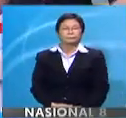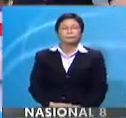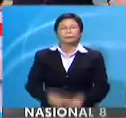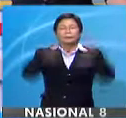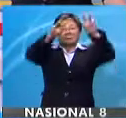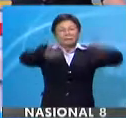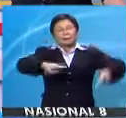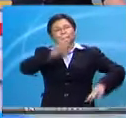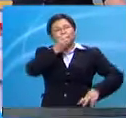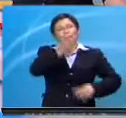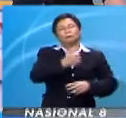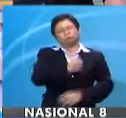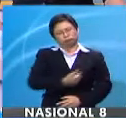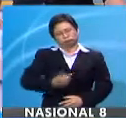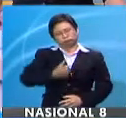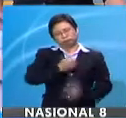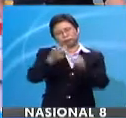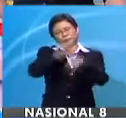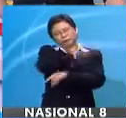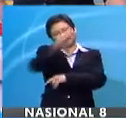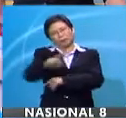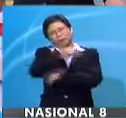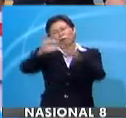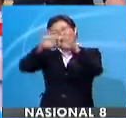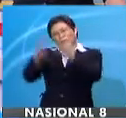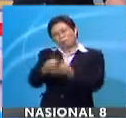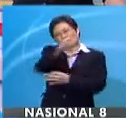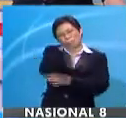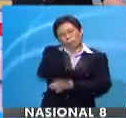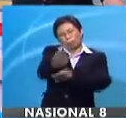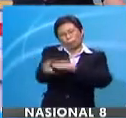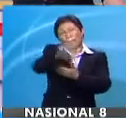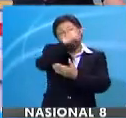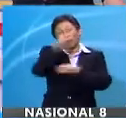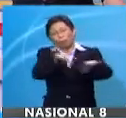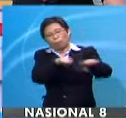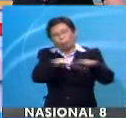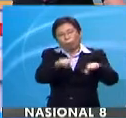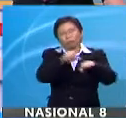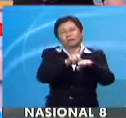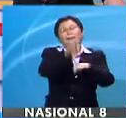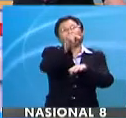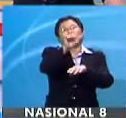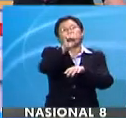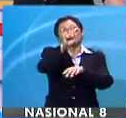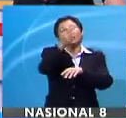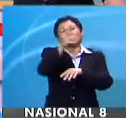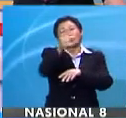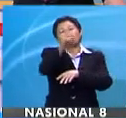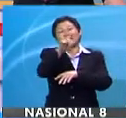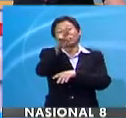ASEAN menzahirkan takziah kepada Nepal dan waris keluarga mangsa yang terkorban akibat tragedi gempa bumi di Kathmandu. Ia